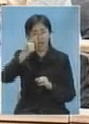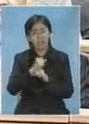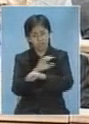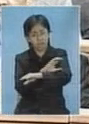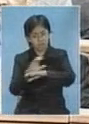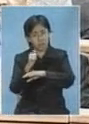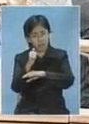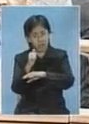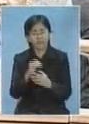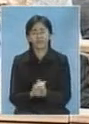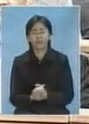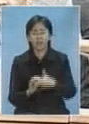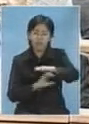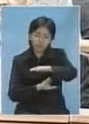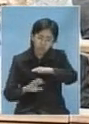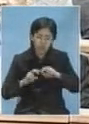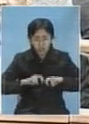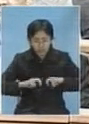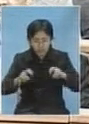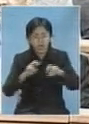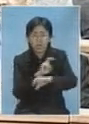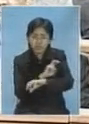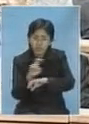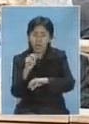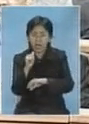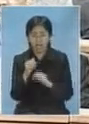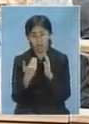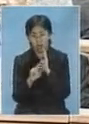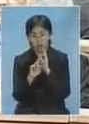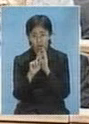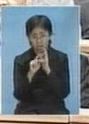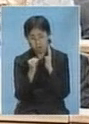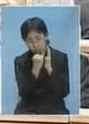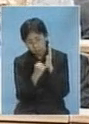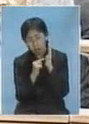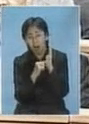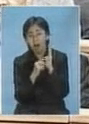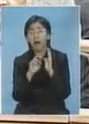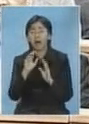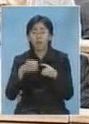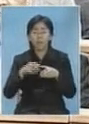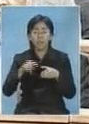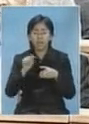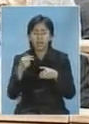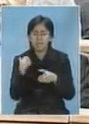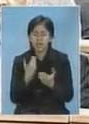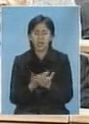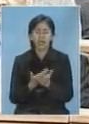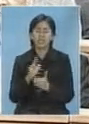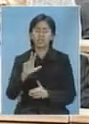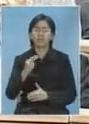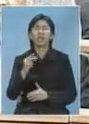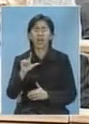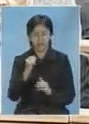าสิครับโมโนเรลก็ได้ครับทำไมไม่ทำครับขอนแก่นนี่เพื่อไทยทั้งจังหวัดนี่ครับเอาไปทำสิครับได้โมโนเร